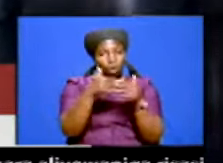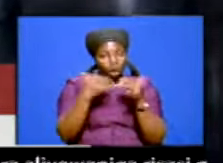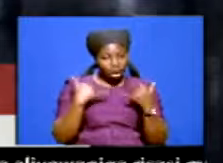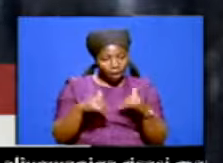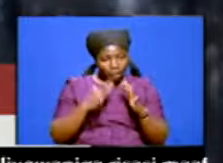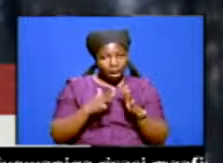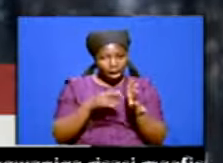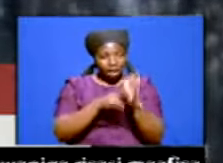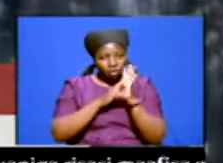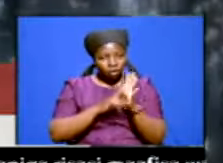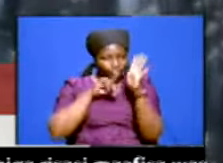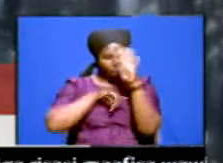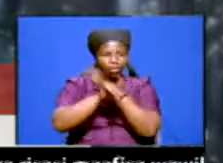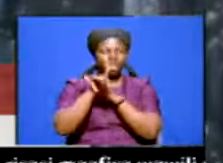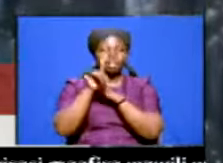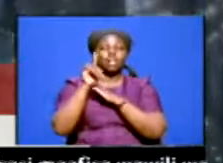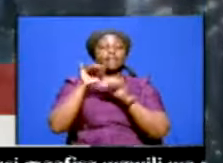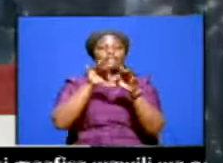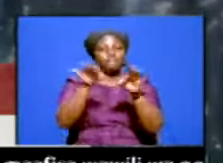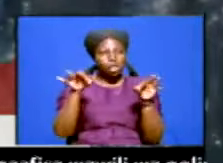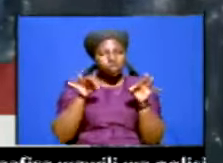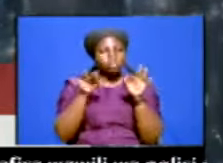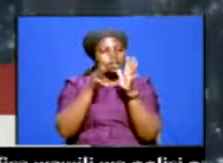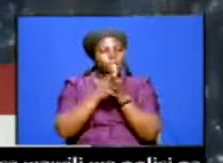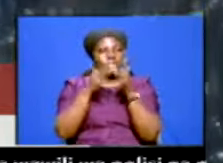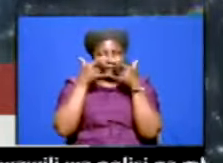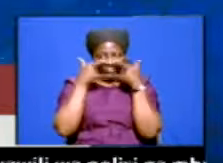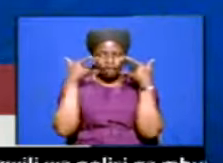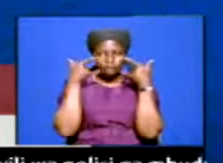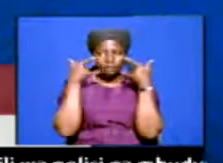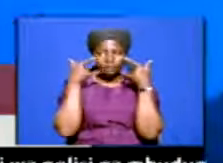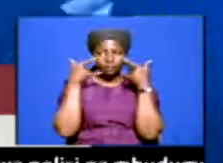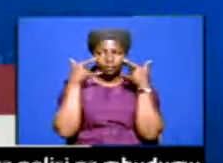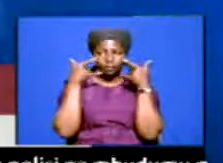kuingia uwanjani akiwa amevalia barakoa.